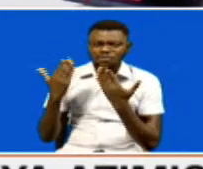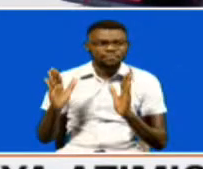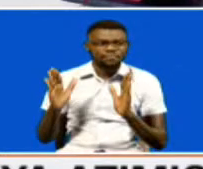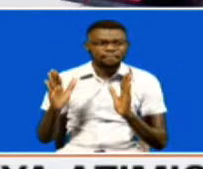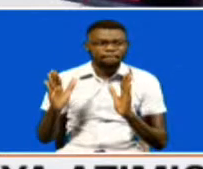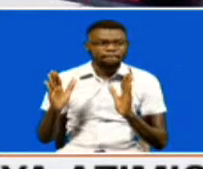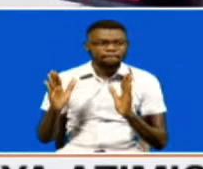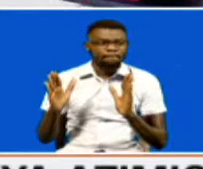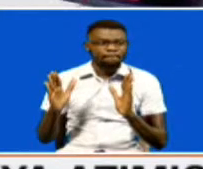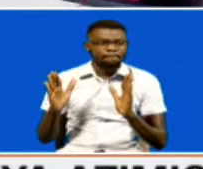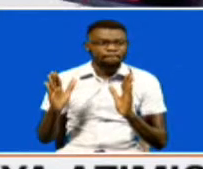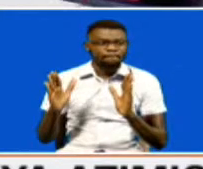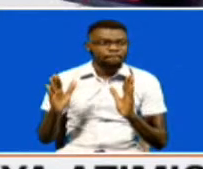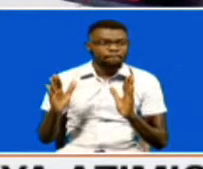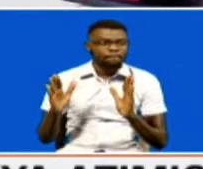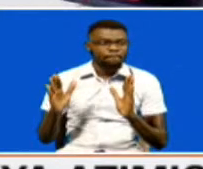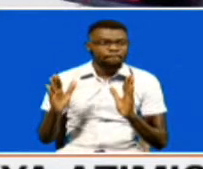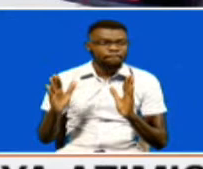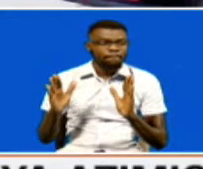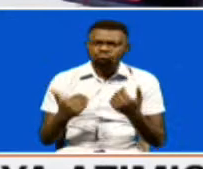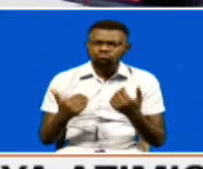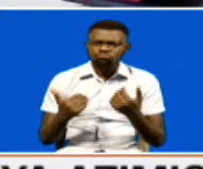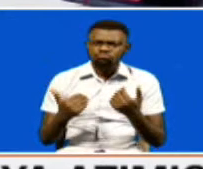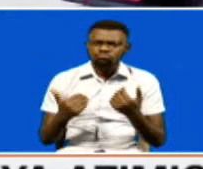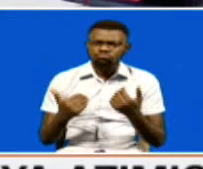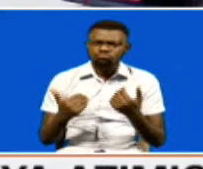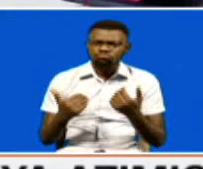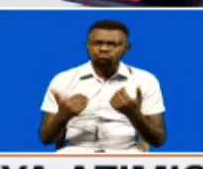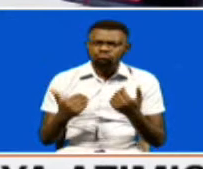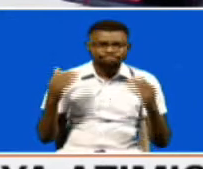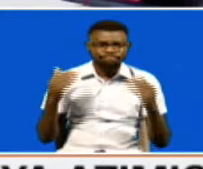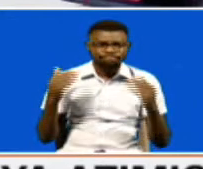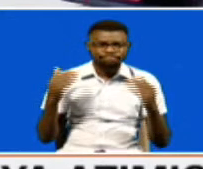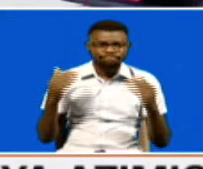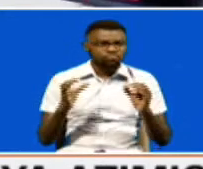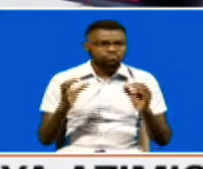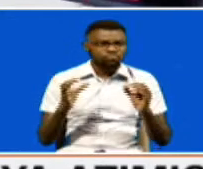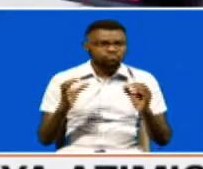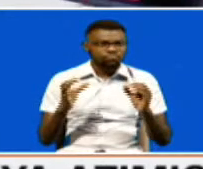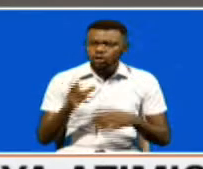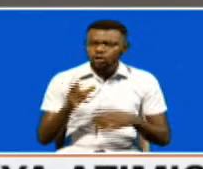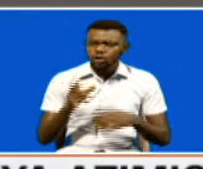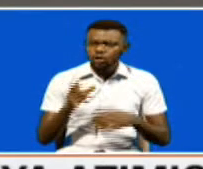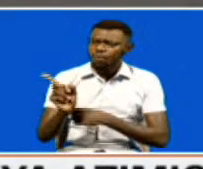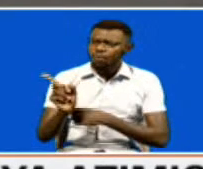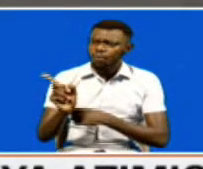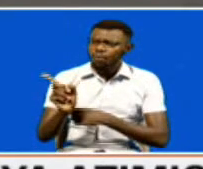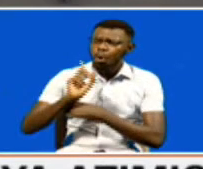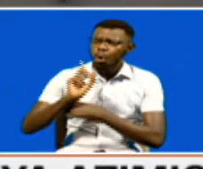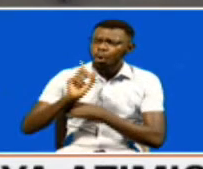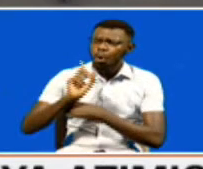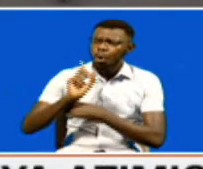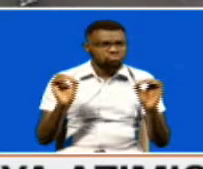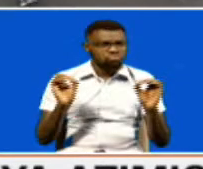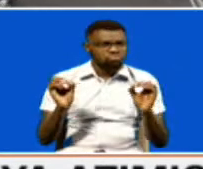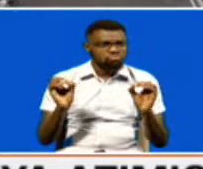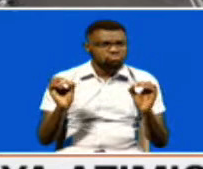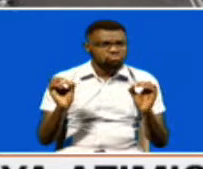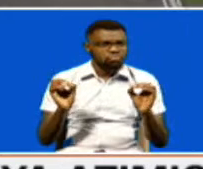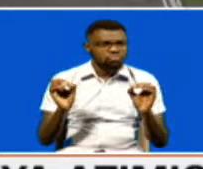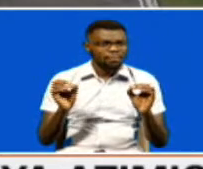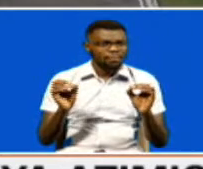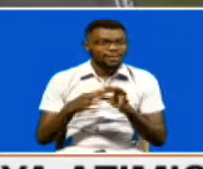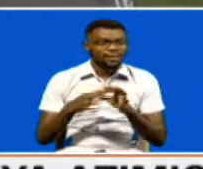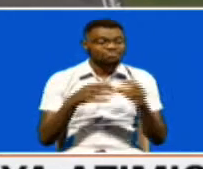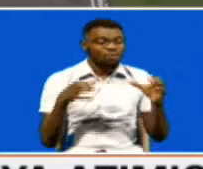notified and we will not be intimidated or blackmailed by the police. Kufuatia vitisho vya Azimio